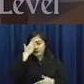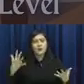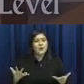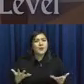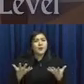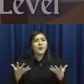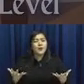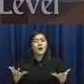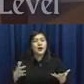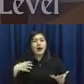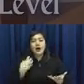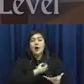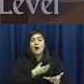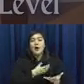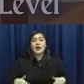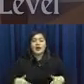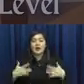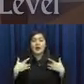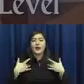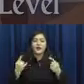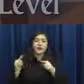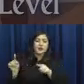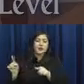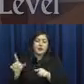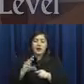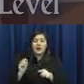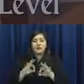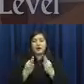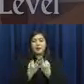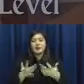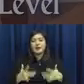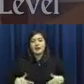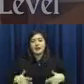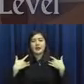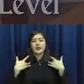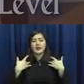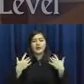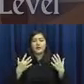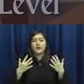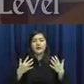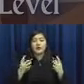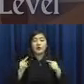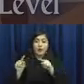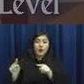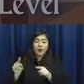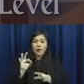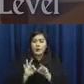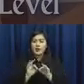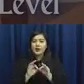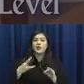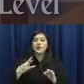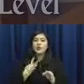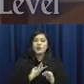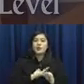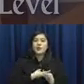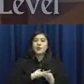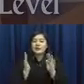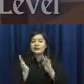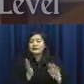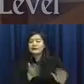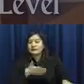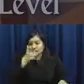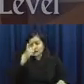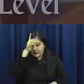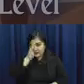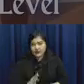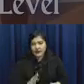ang buhay natin at ng ating pamilya pag inalis natin ang pamamalakad sa Diyos. Yun. Amen. Pag tinanggil